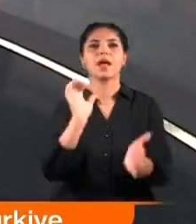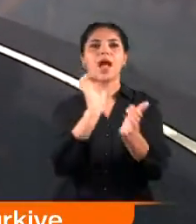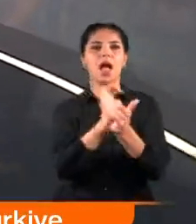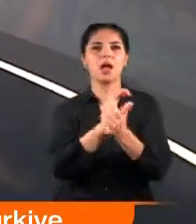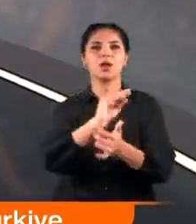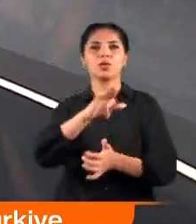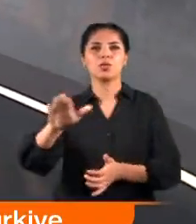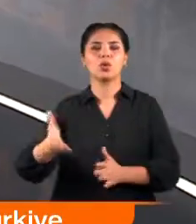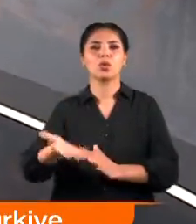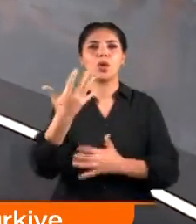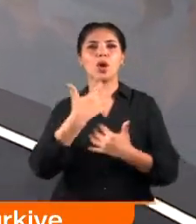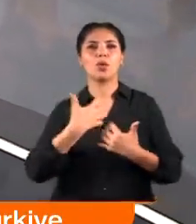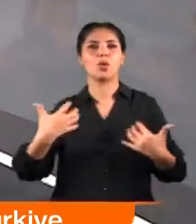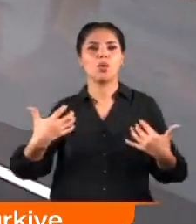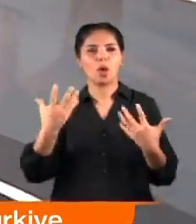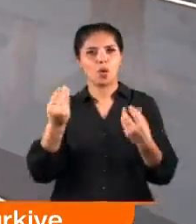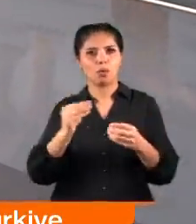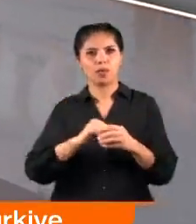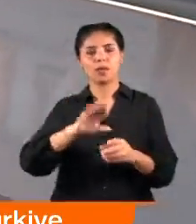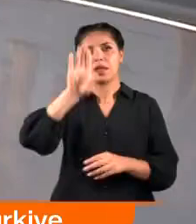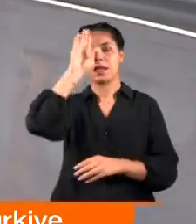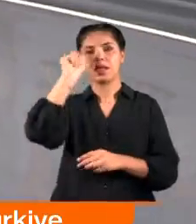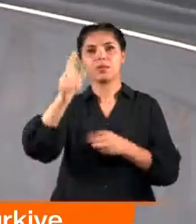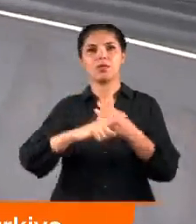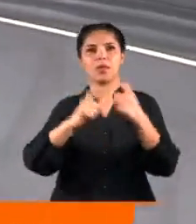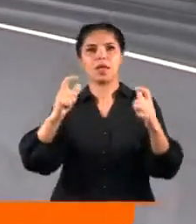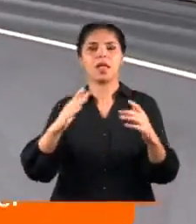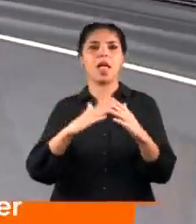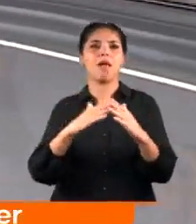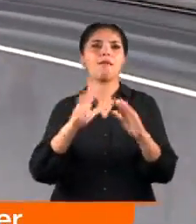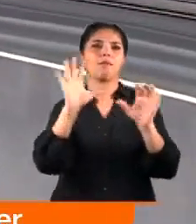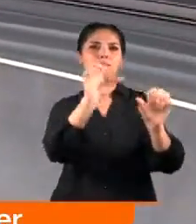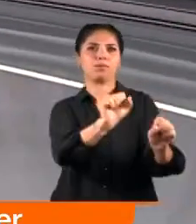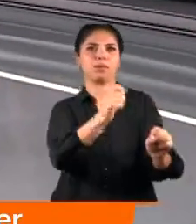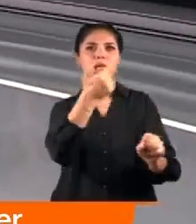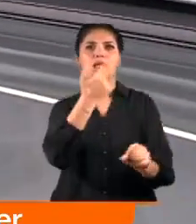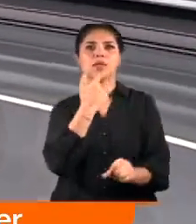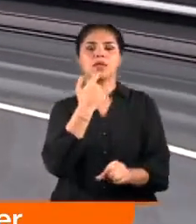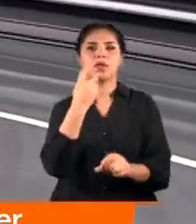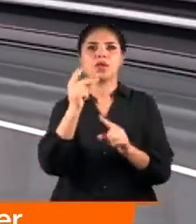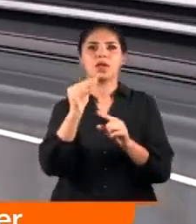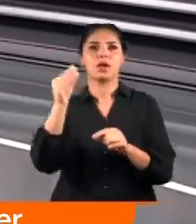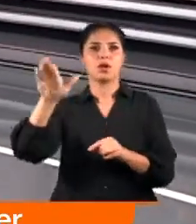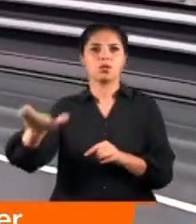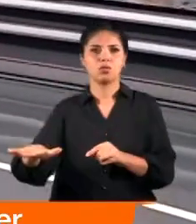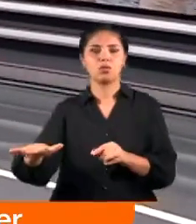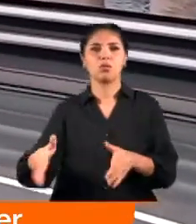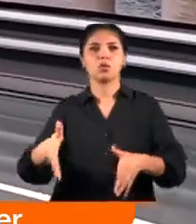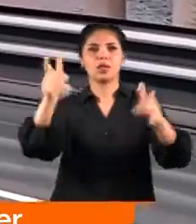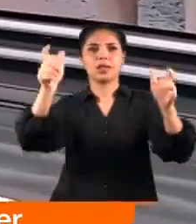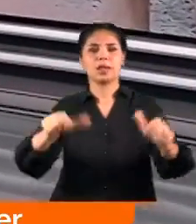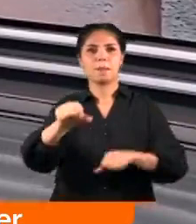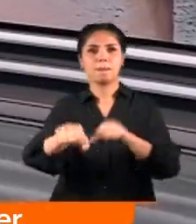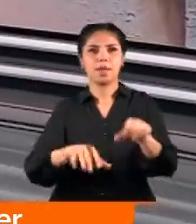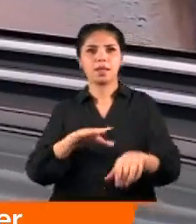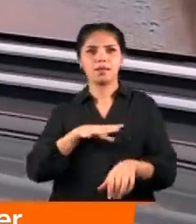Ailesi çocuklarının daha güvende olması için İstanbul Esenyurt'taki bir sitede ev tutmuştu. Ama 6 yaşındaki İkra oturdukları sitede bisiklete